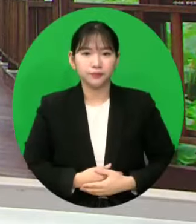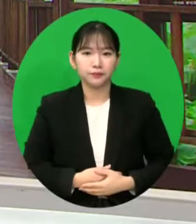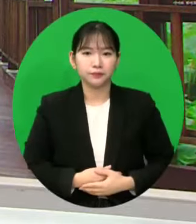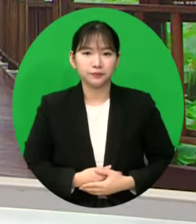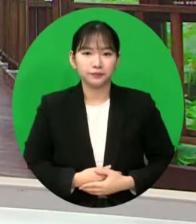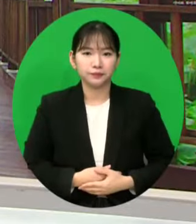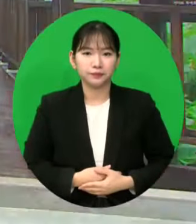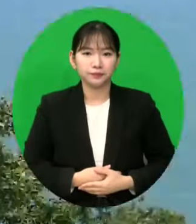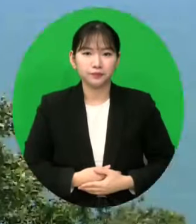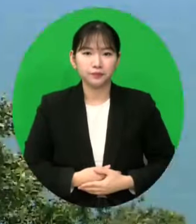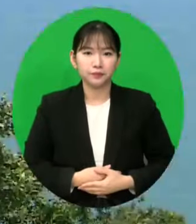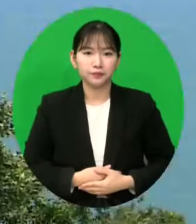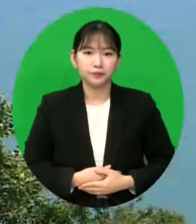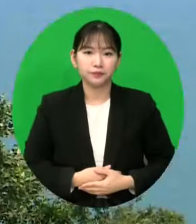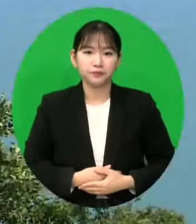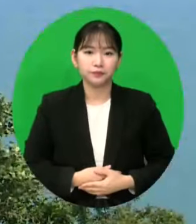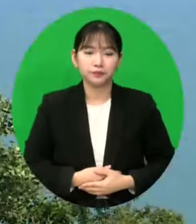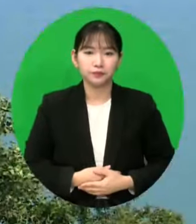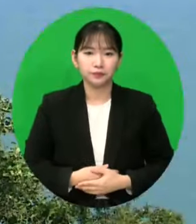기자입니다.